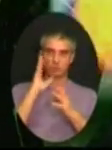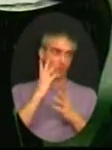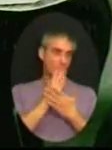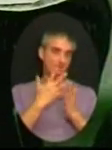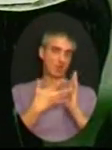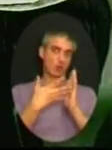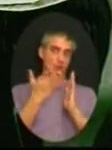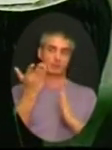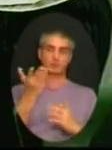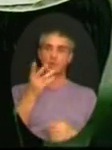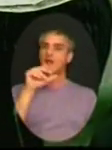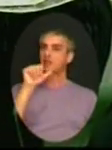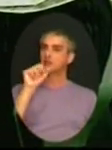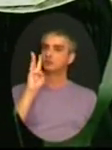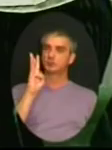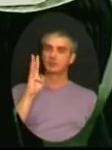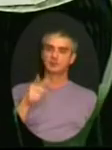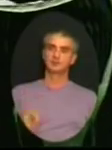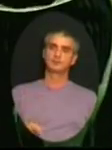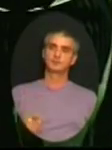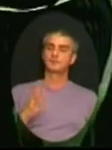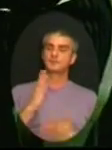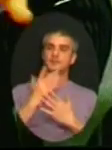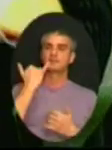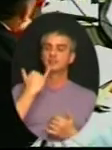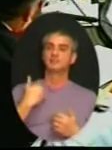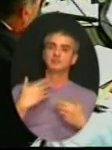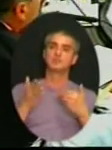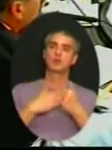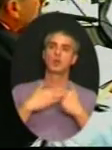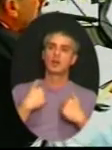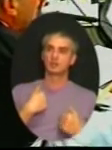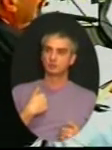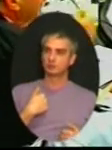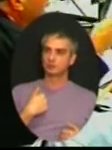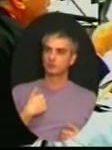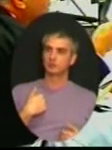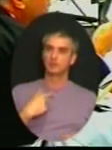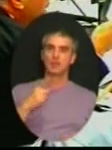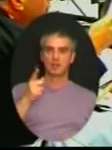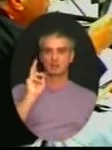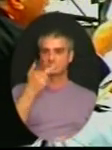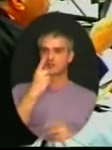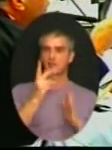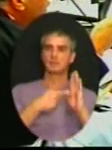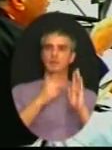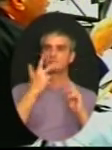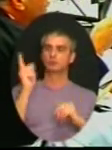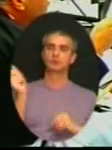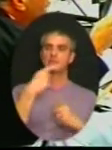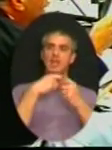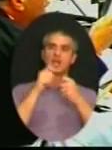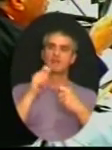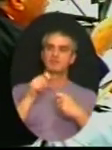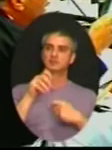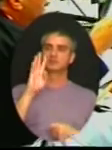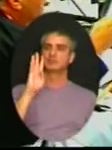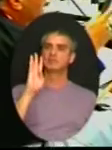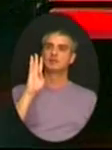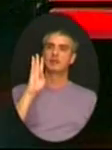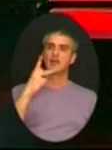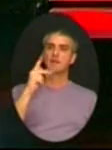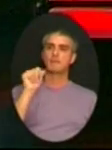עליך. אלעזר שטרן, אתה גם נקרא לסדר פעם שנייה. כבר צלצלו לאשתי. כמה זמן יש לדבר? את נקראת לסדר פעם שלישית, נא להוציא את חברת הכנסת פארן